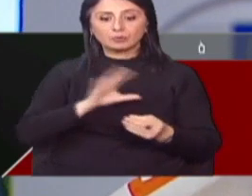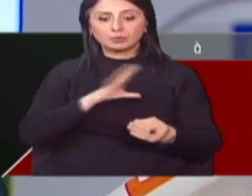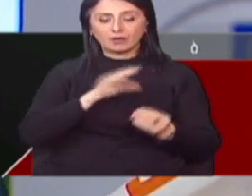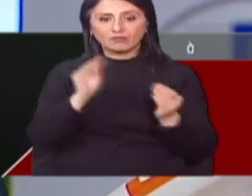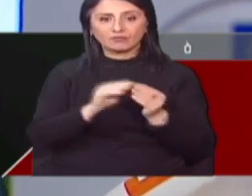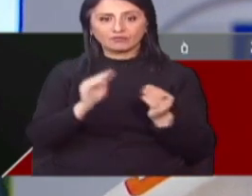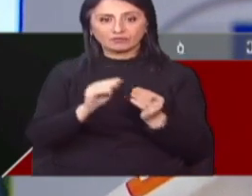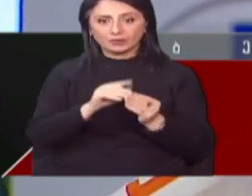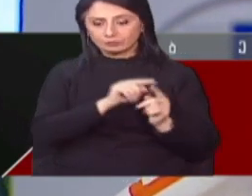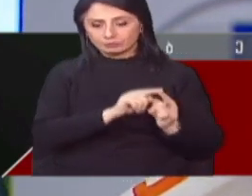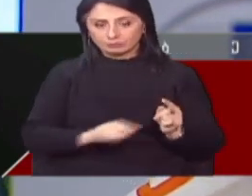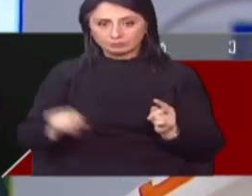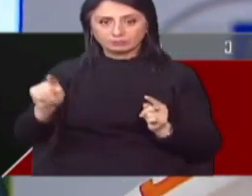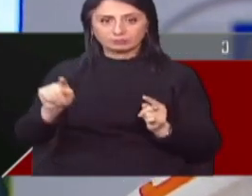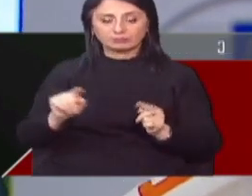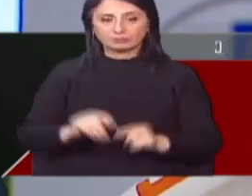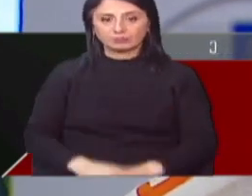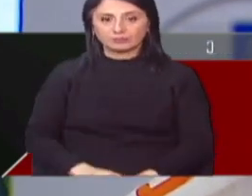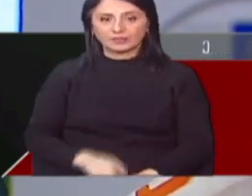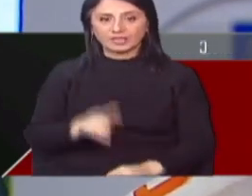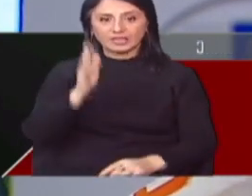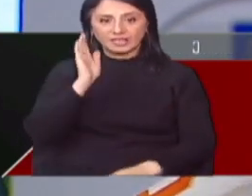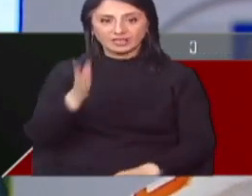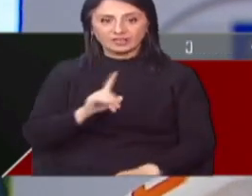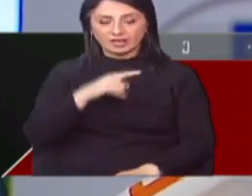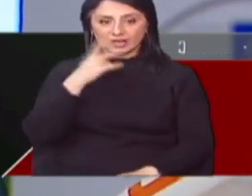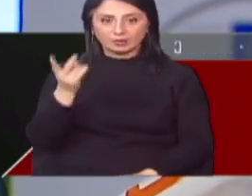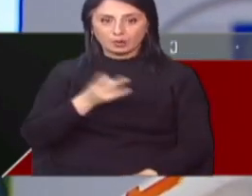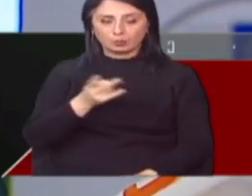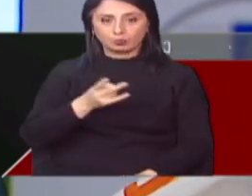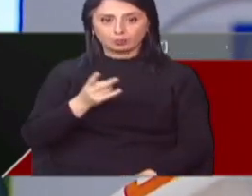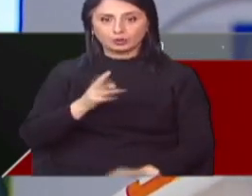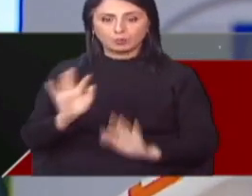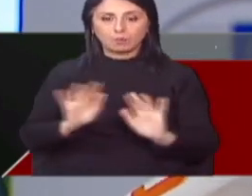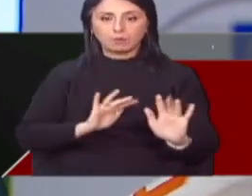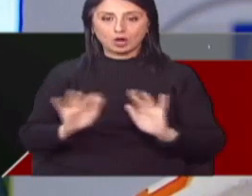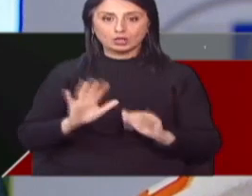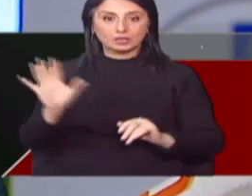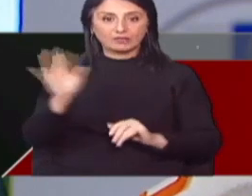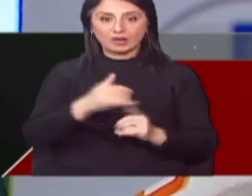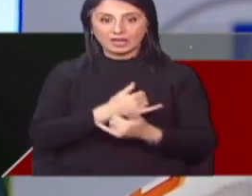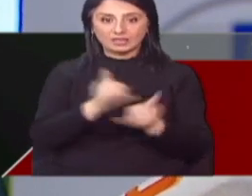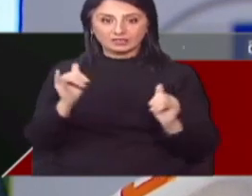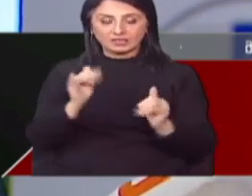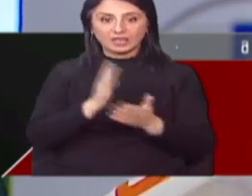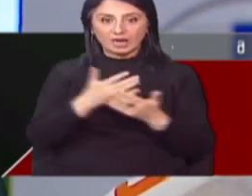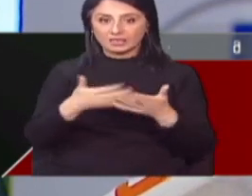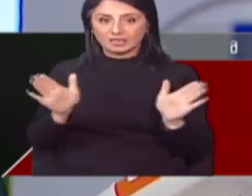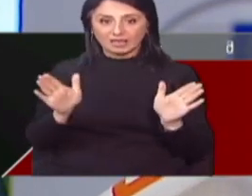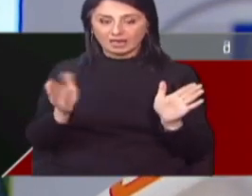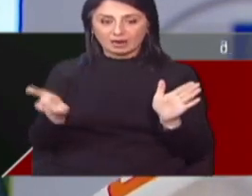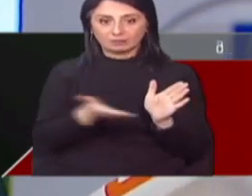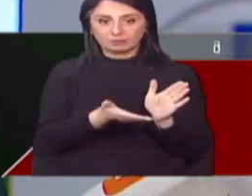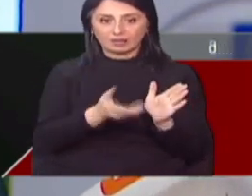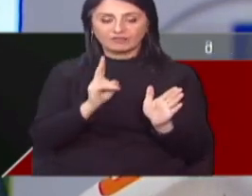გასული წელიწადნახევრის განმავლობაში მუშაობდით. Ეს იქნება, რა თქმა უნდა, პროცესი, რომელიც ყველასთვის არის ღია და